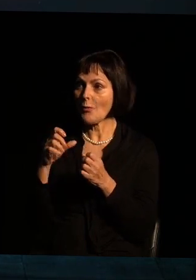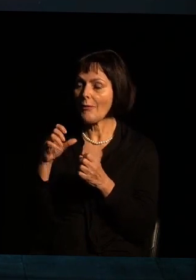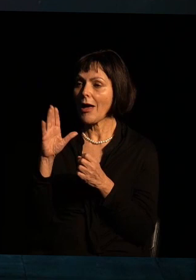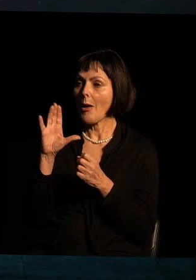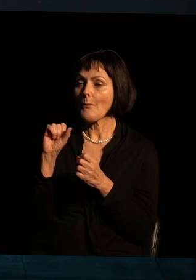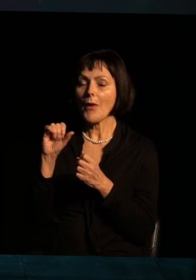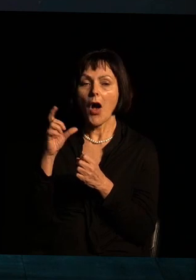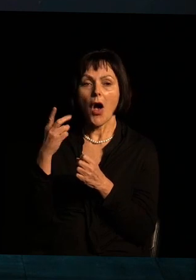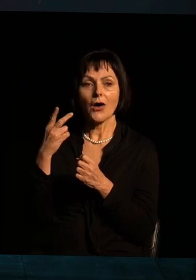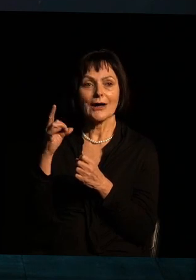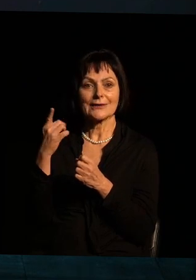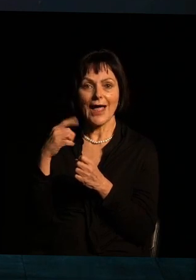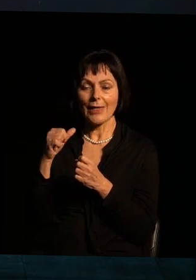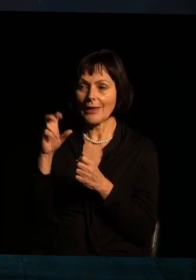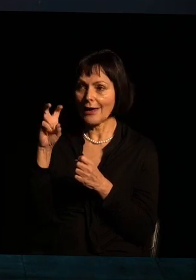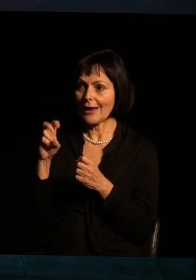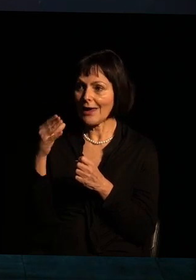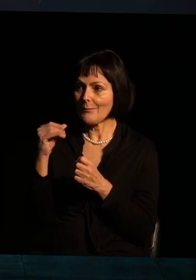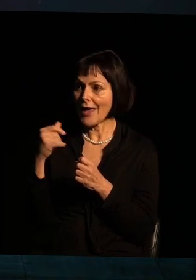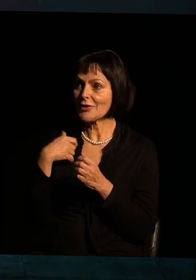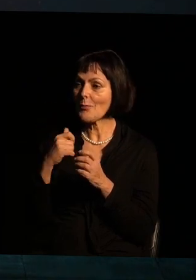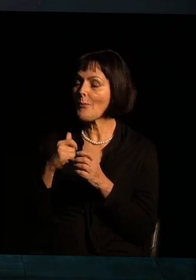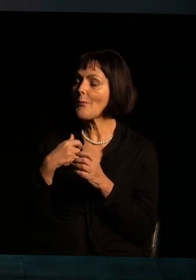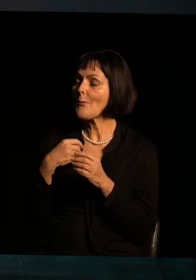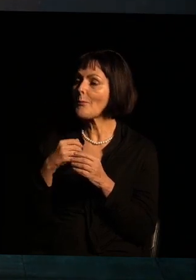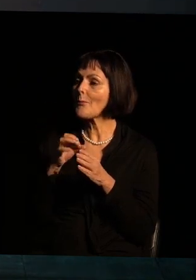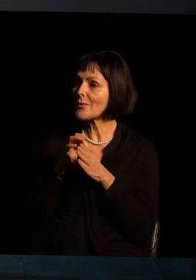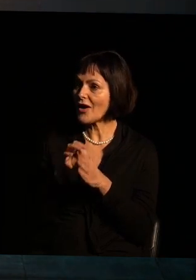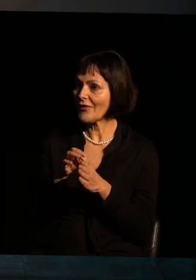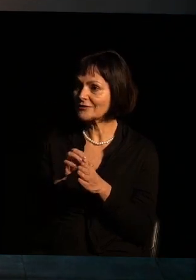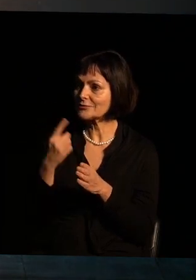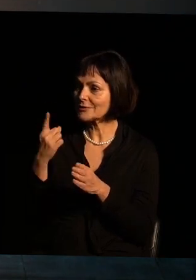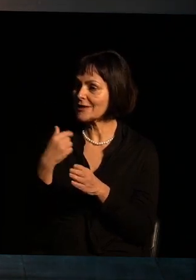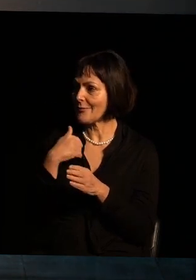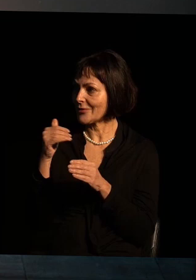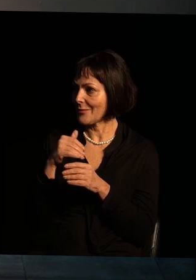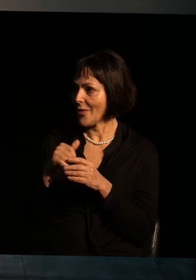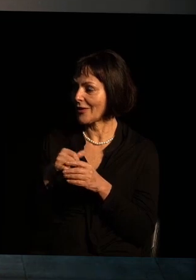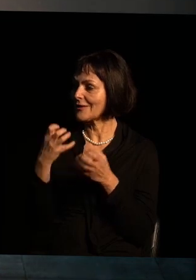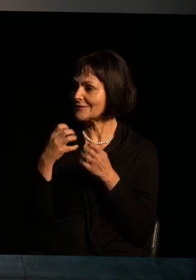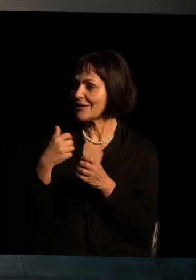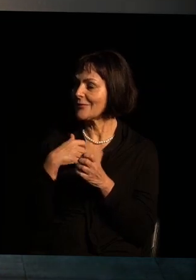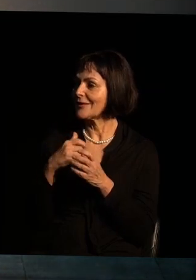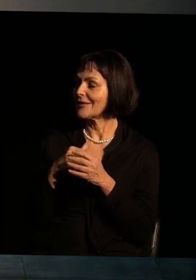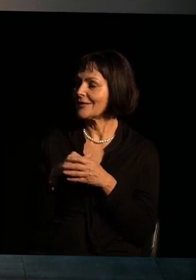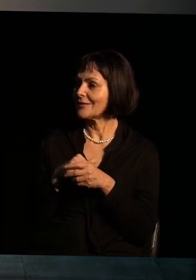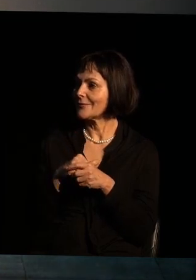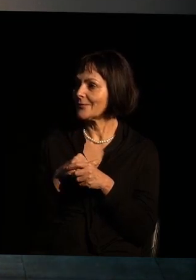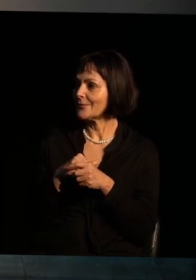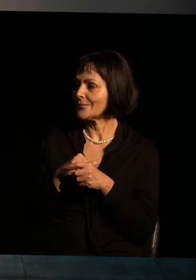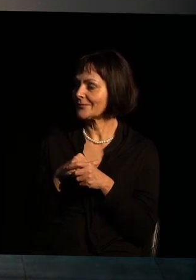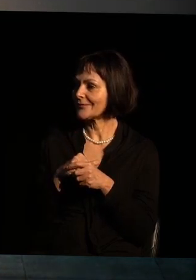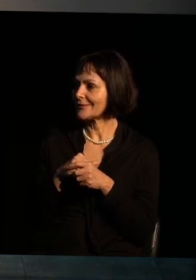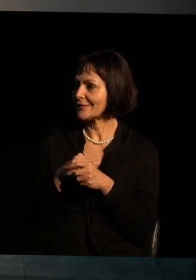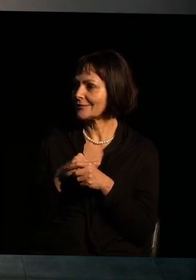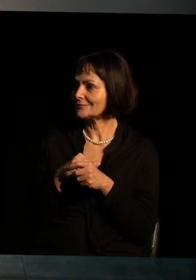tutaj mamy, organizatora i naszą wspaniałą prowadzącą, bo oni muszą mi pomóc, ja nie mogę być sam tutaj, bo chcieliśmy taki mały... O, właśnie.